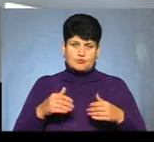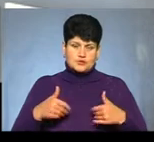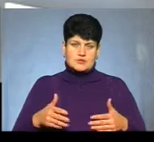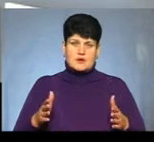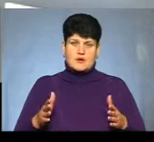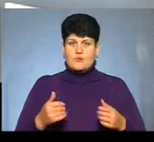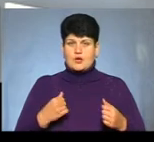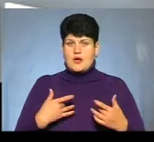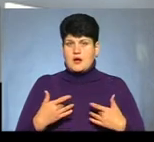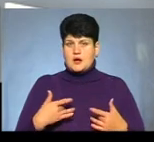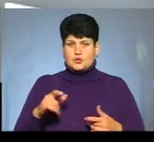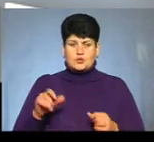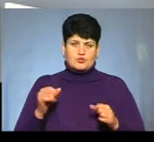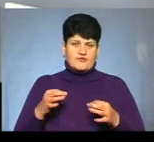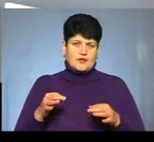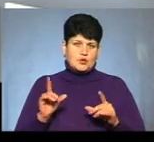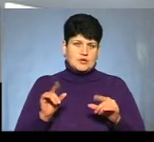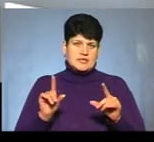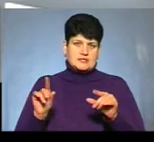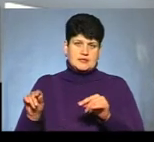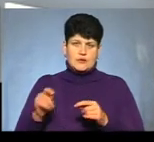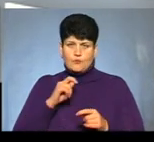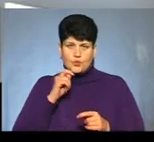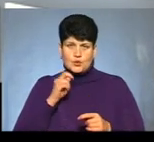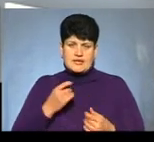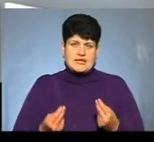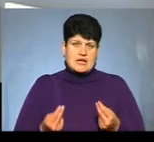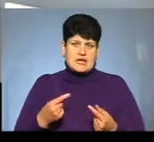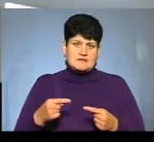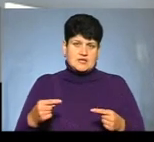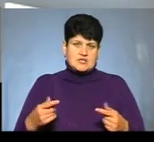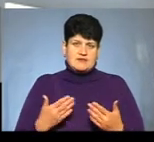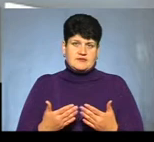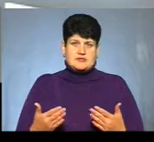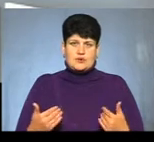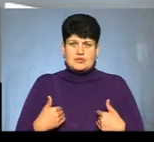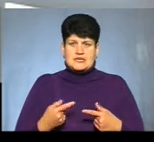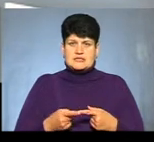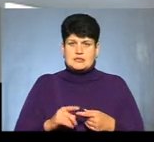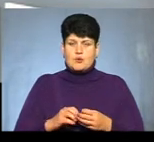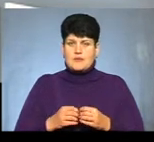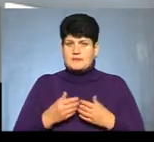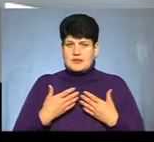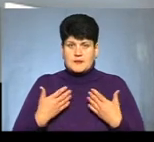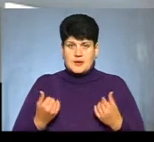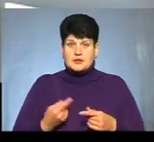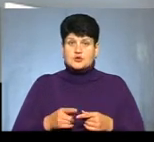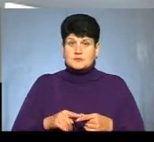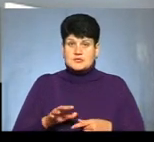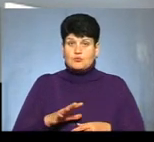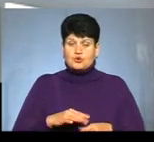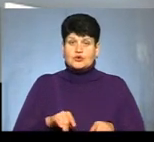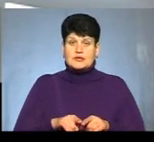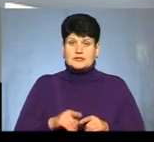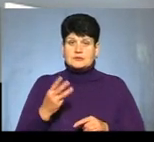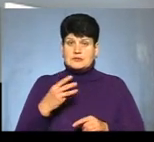я відпускаю. Мої актори сьогодні можуть спокійно їздити по Україні і грати в якісь інші вистави. У нас нема з цим проблем. Але щоб